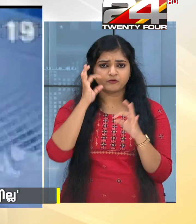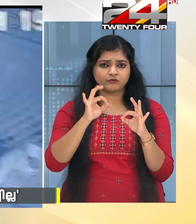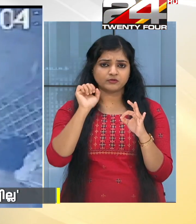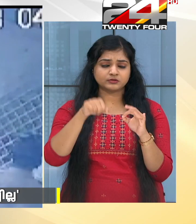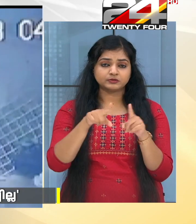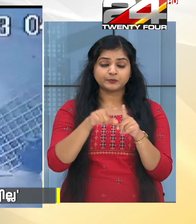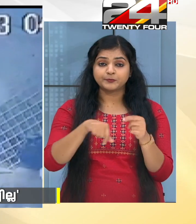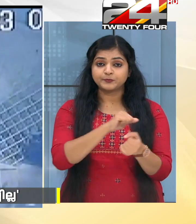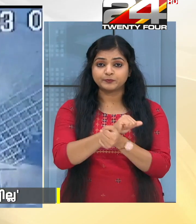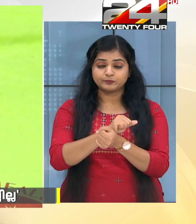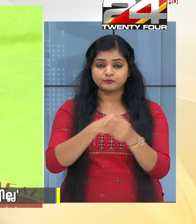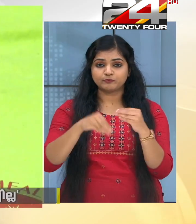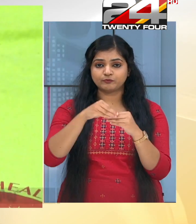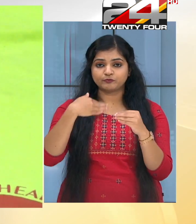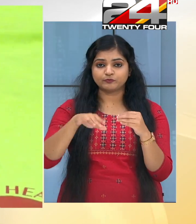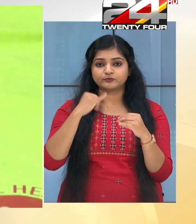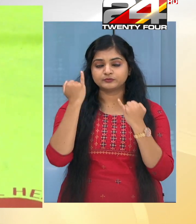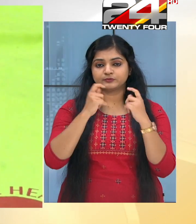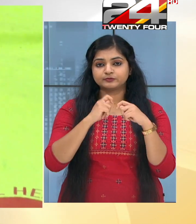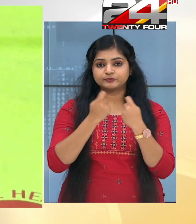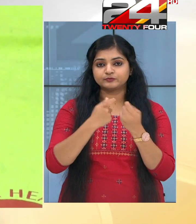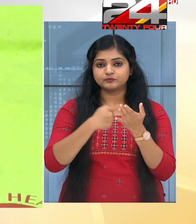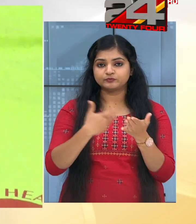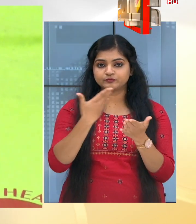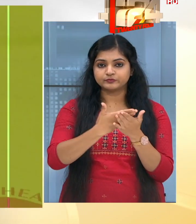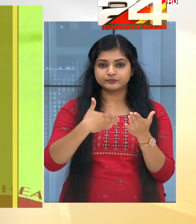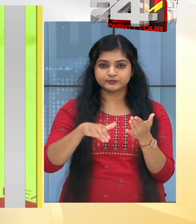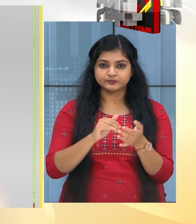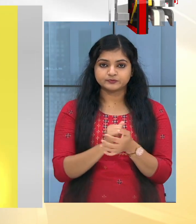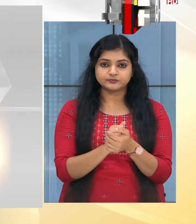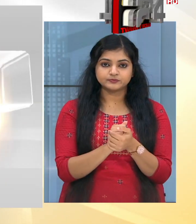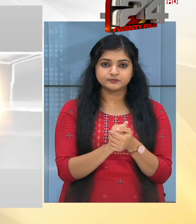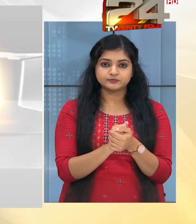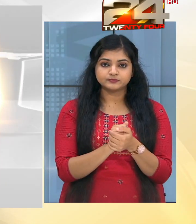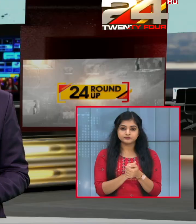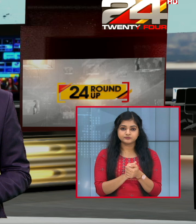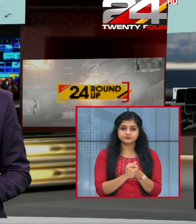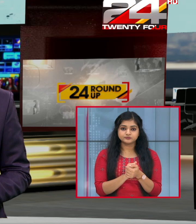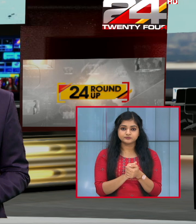സംഘം കസ്റ്റഡി അപേക്ഷ നൽകും. സലിം മാലിക്, 24 കൊല്ലം.